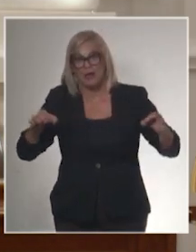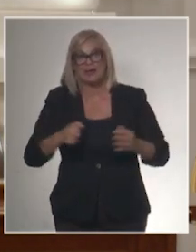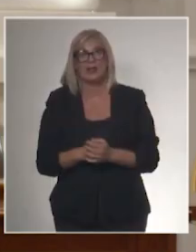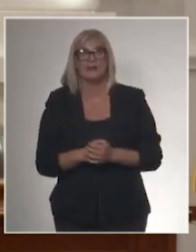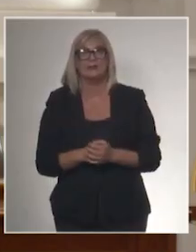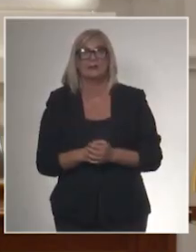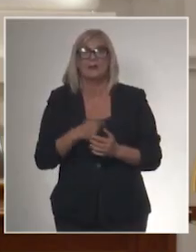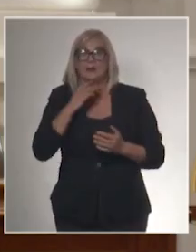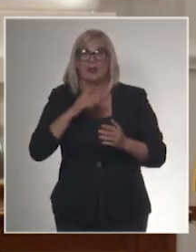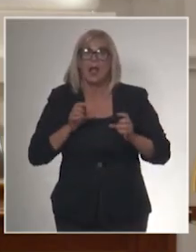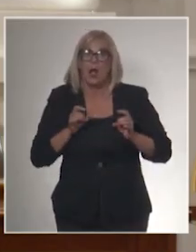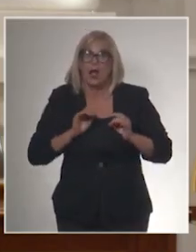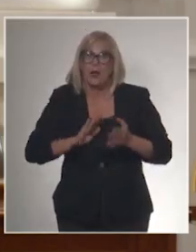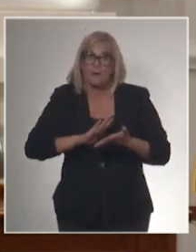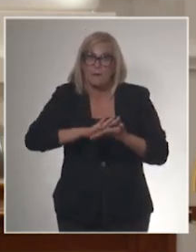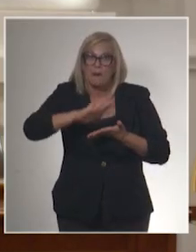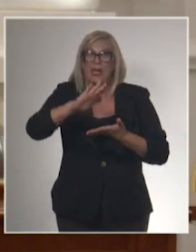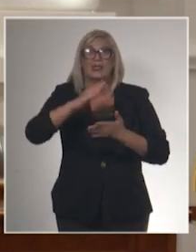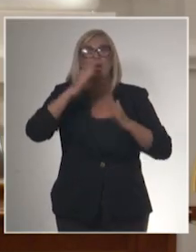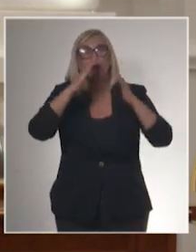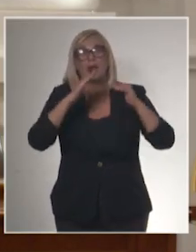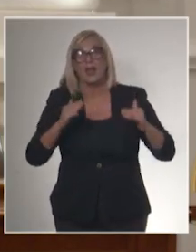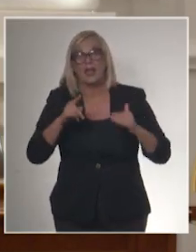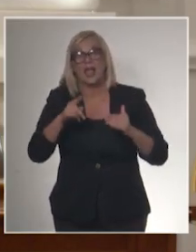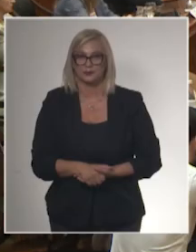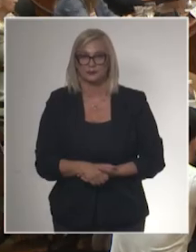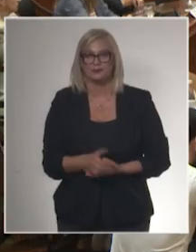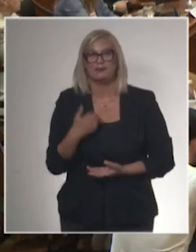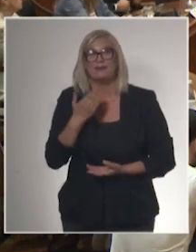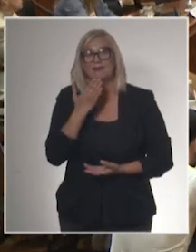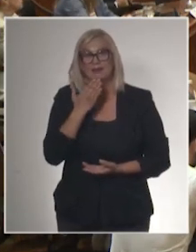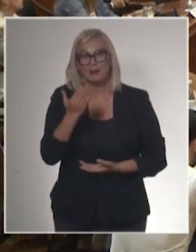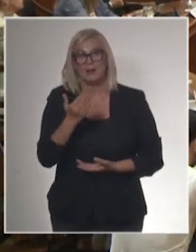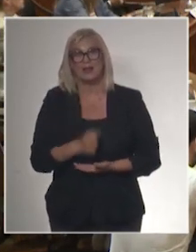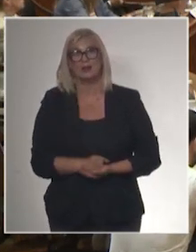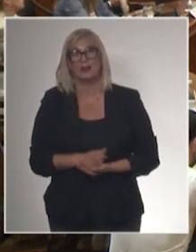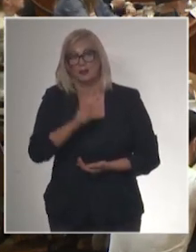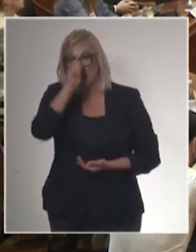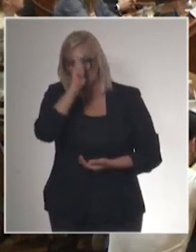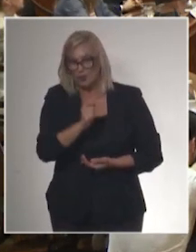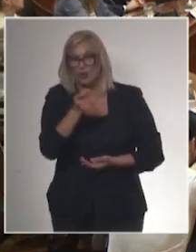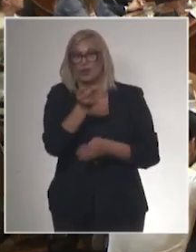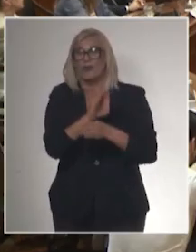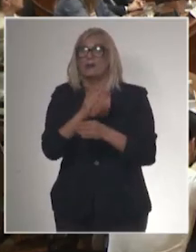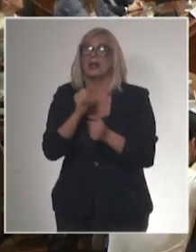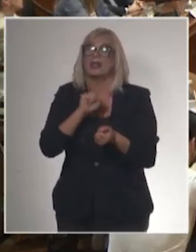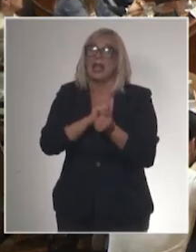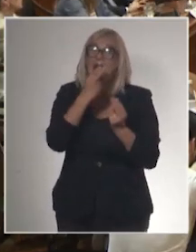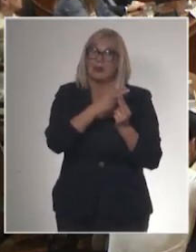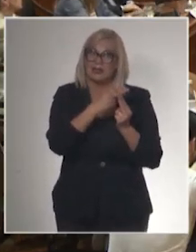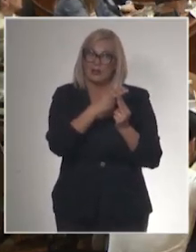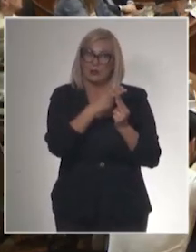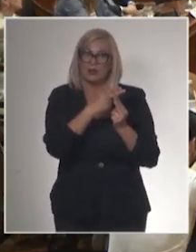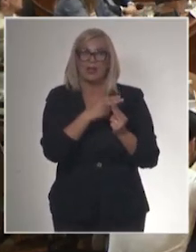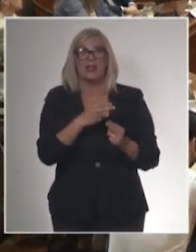Теренот е ридско-планински и е дел од масивот на Скопска Црна Гора. Премиерот Христијан Мицкоски обвини дека автопатот